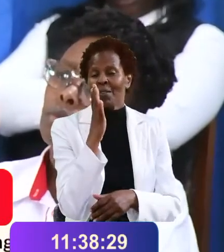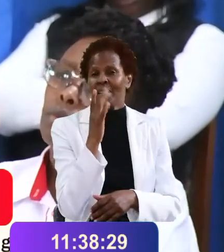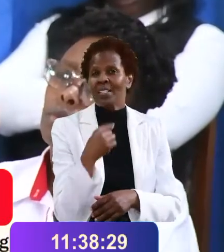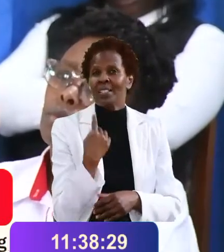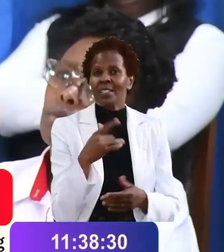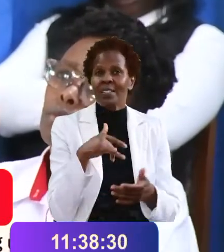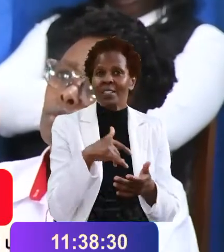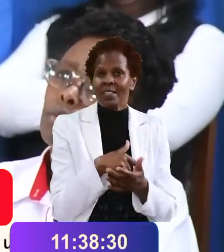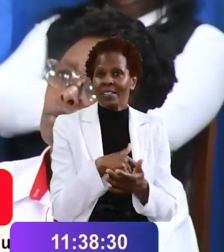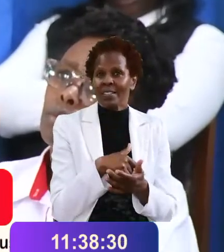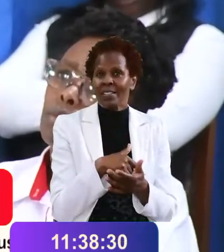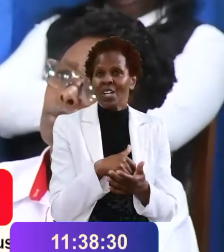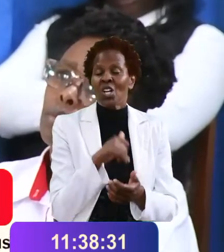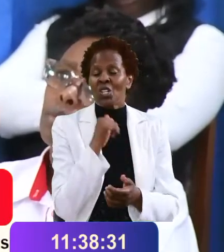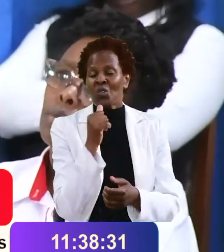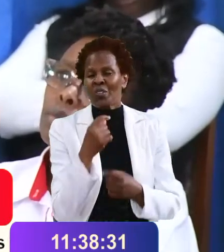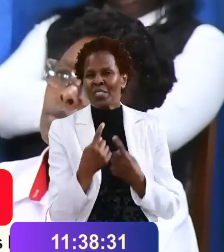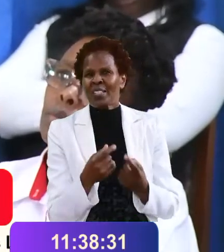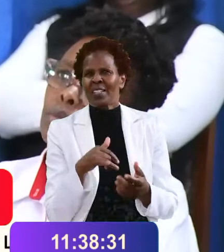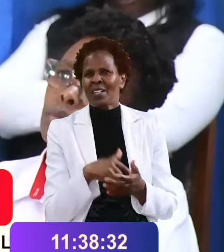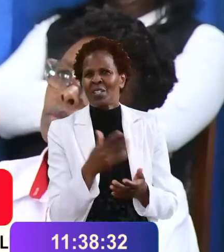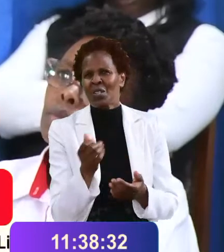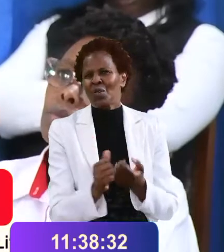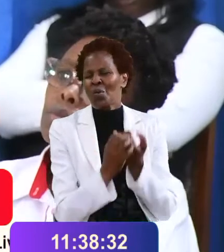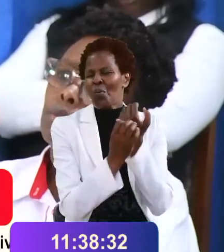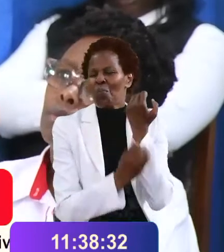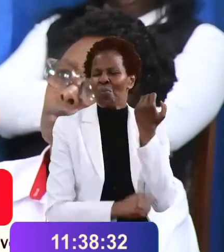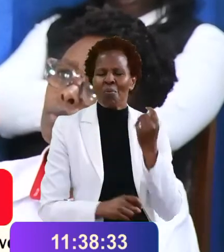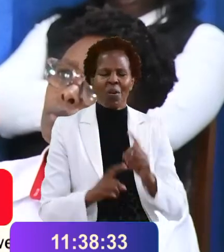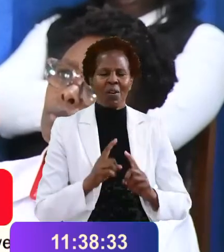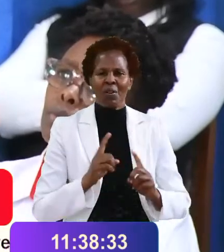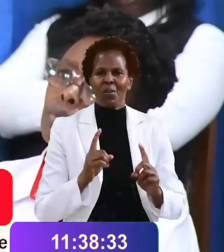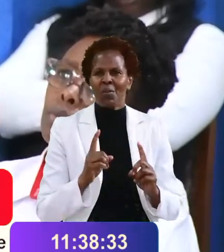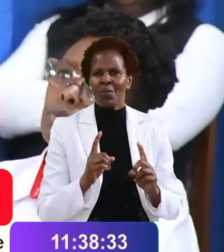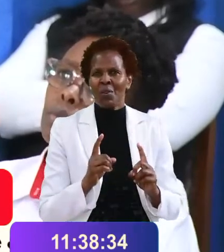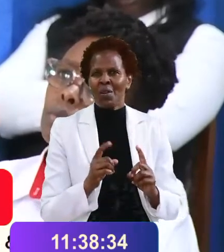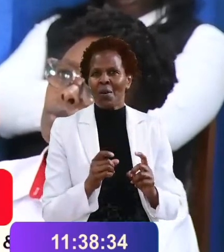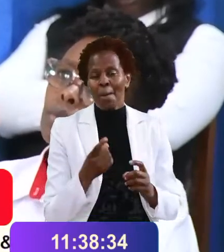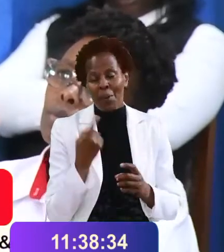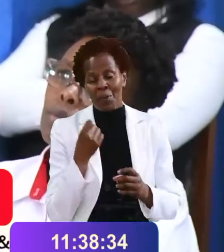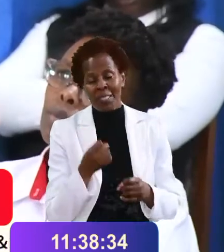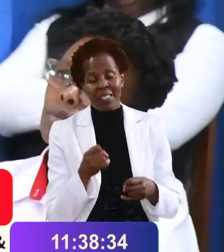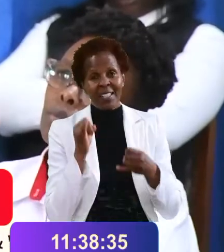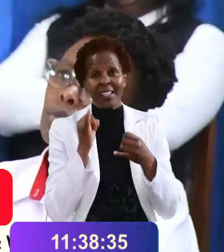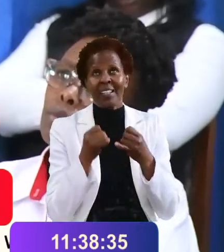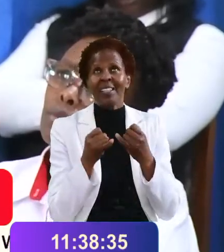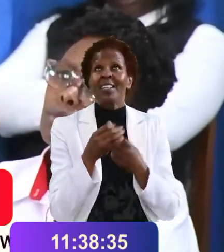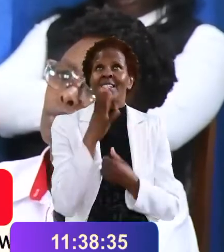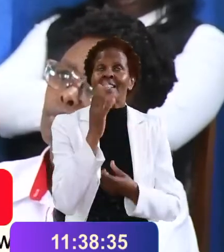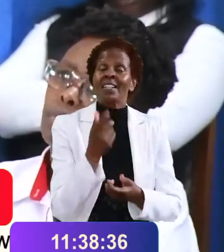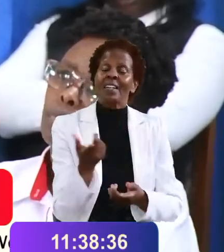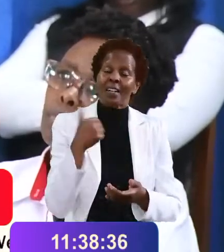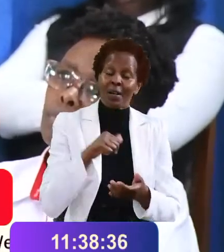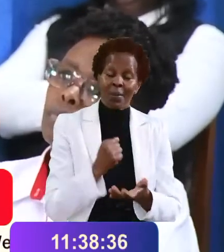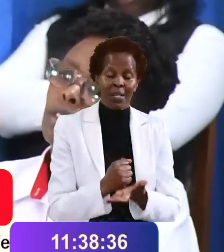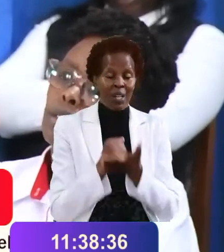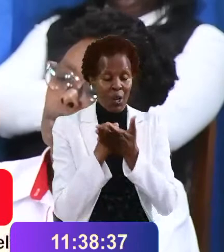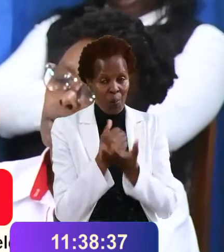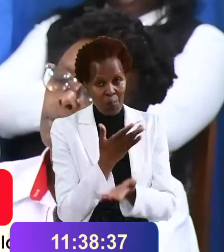kwamba usitoe visababu kwamba wewe ni maskini, kwa sababu wa mwishowe atakuja na akusaidie.